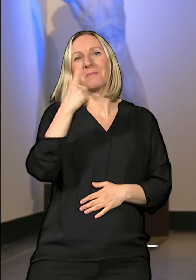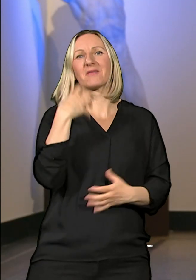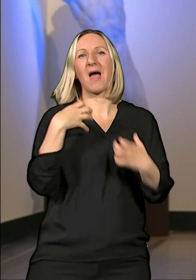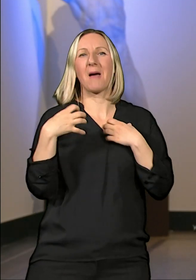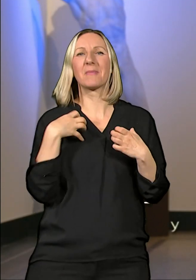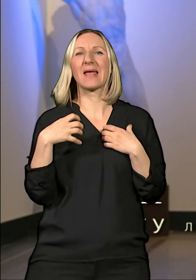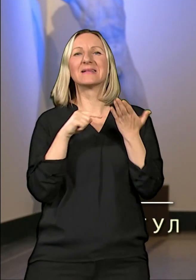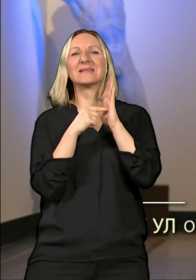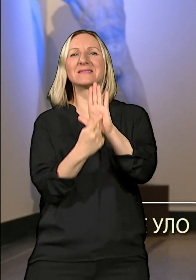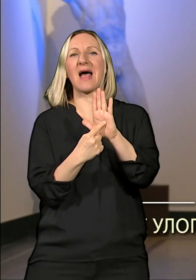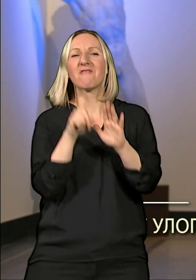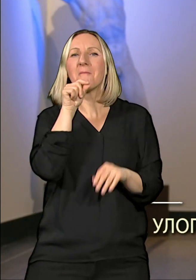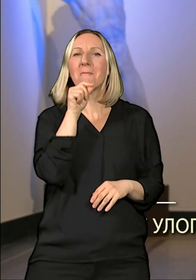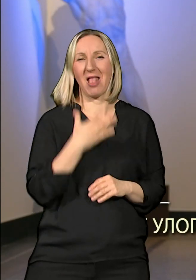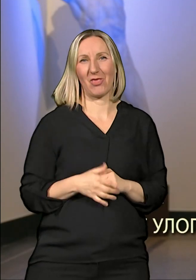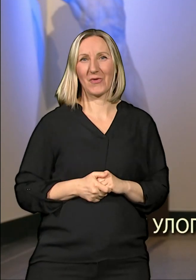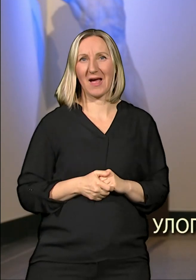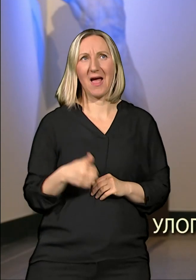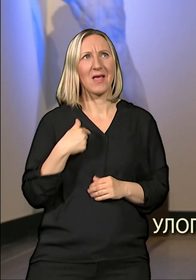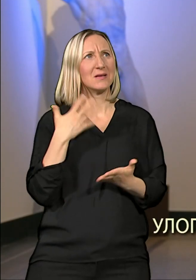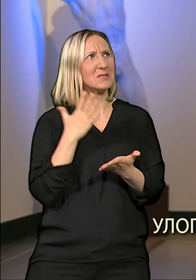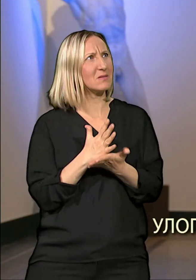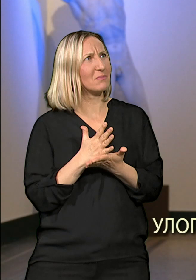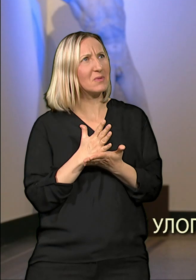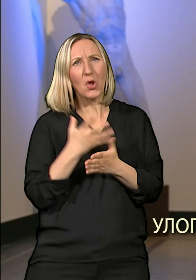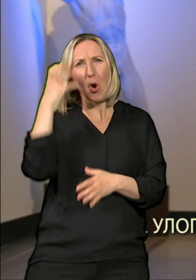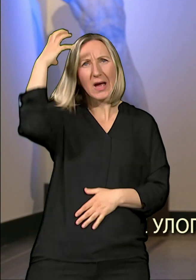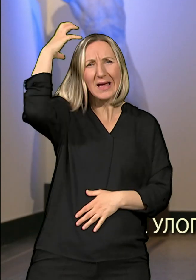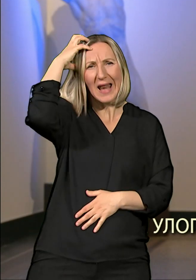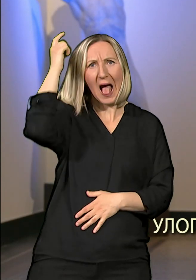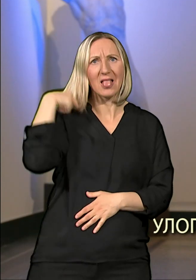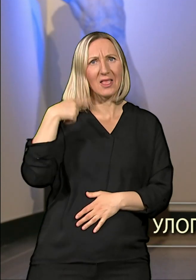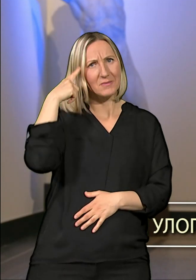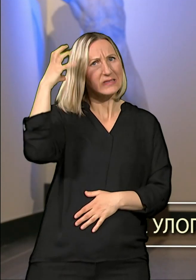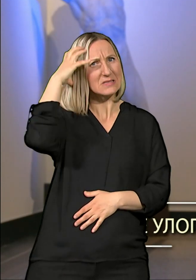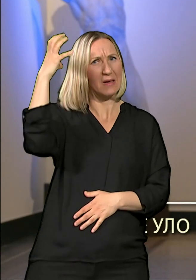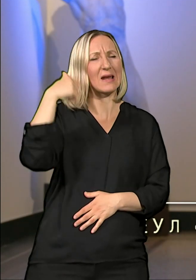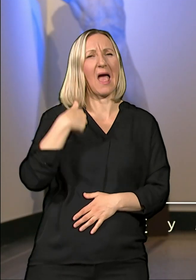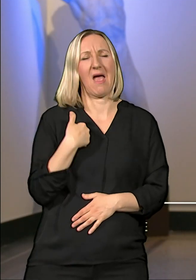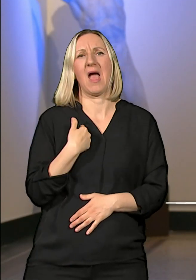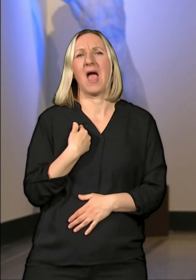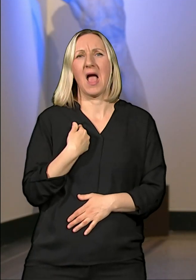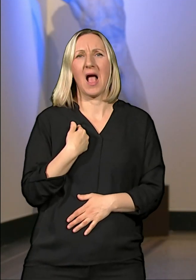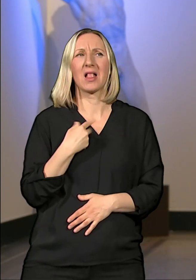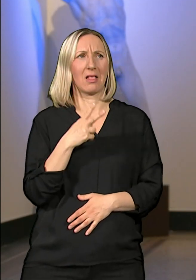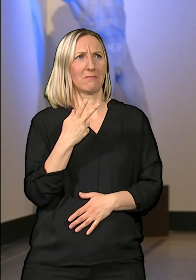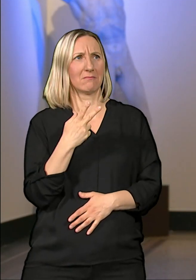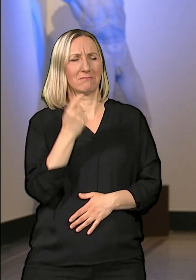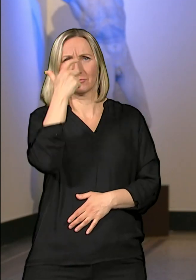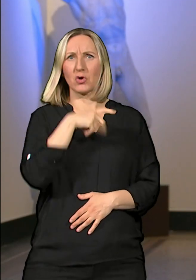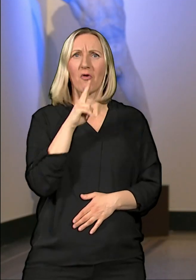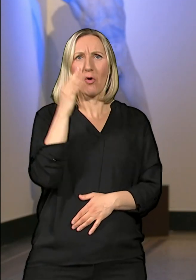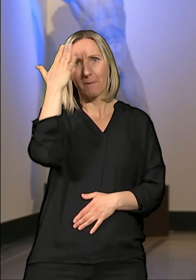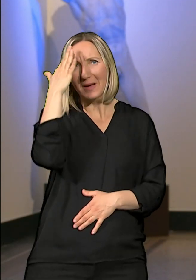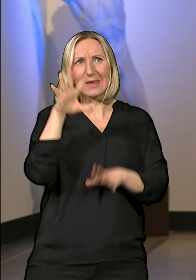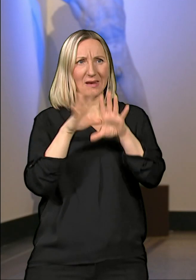Pepeljuga gde sam igrao, mislim da je to bio kralj, jel? Neko ko brine